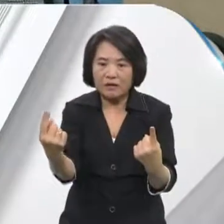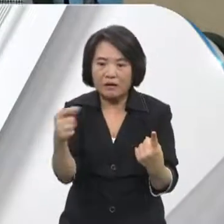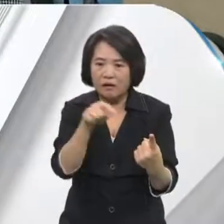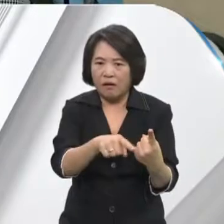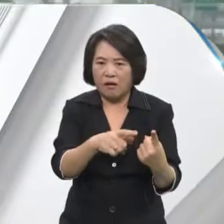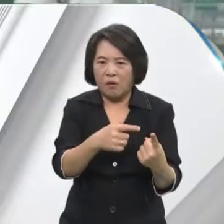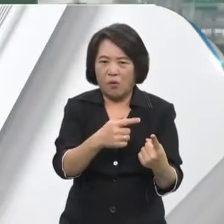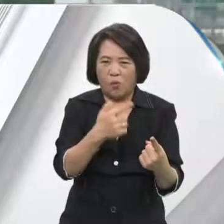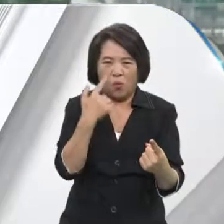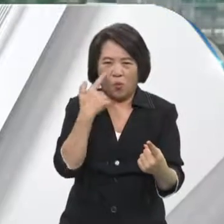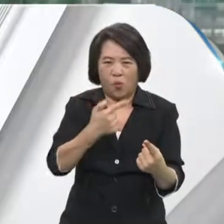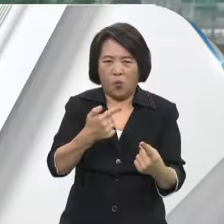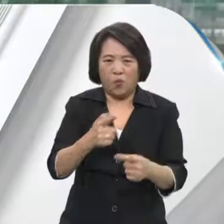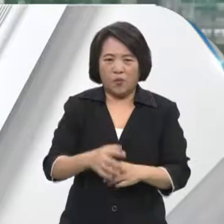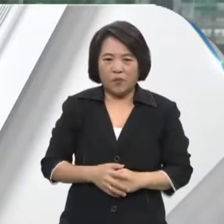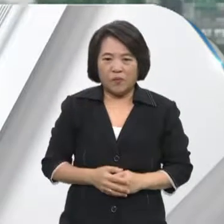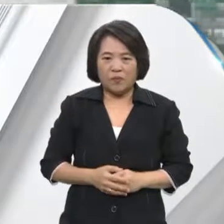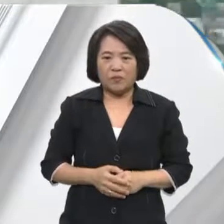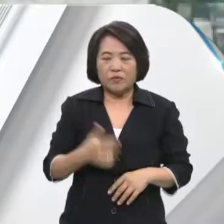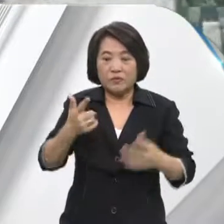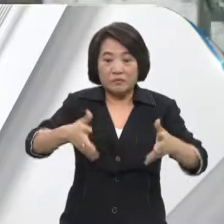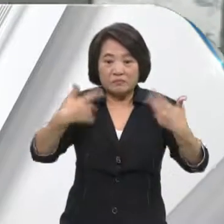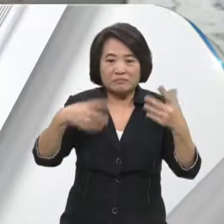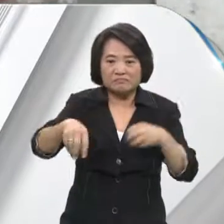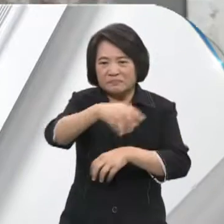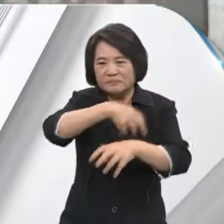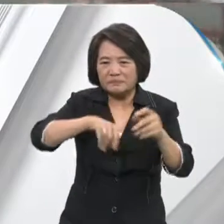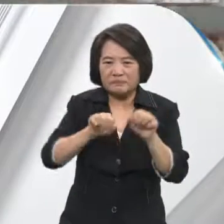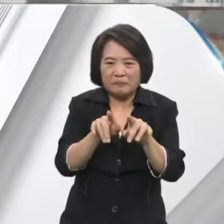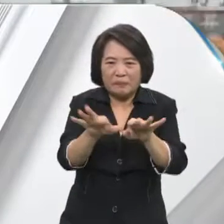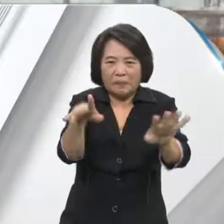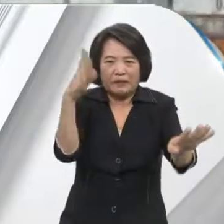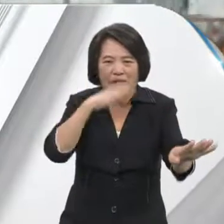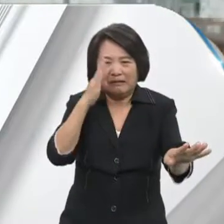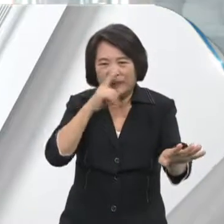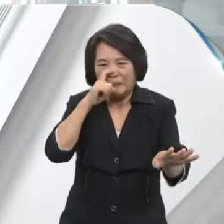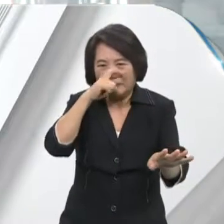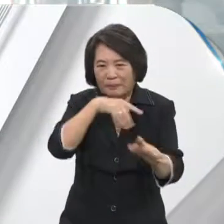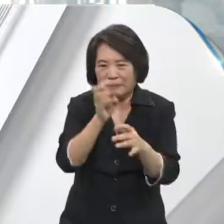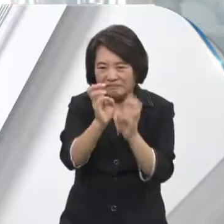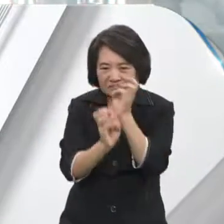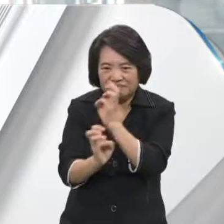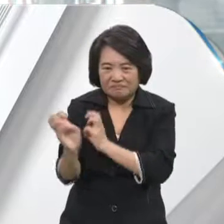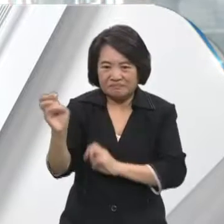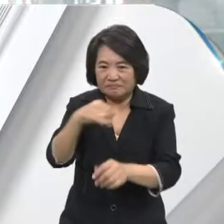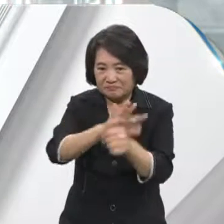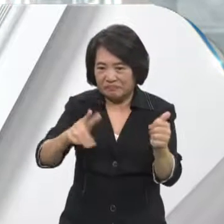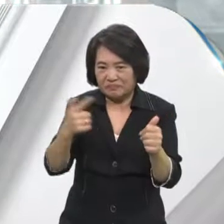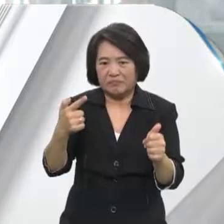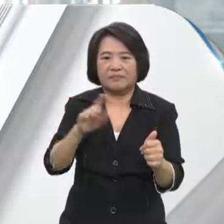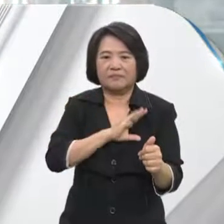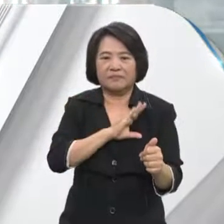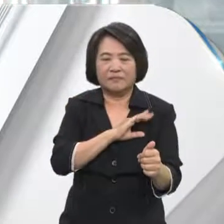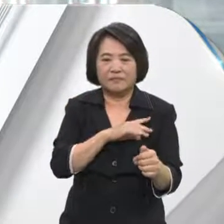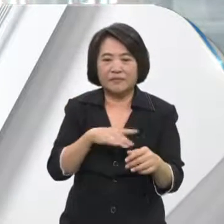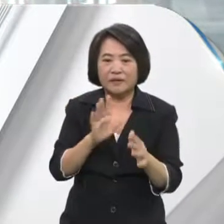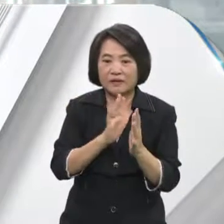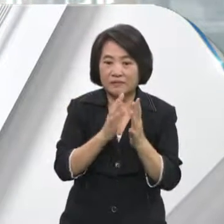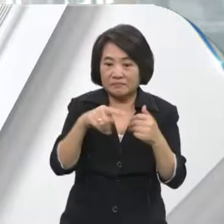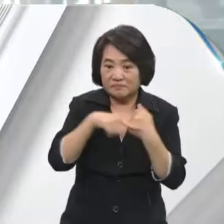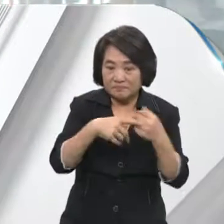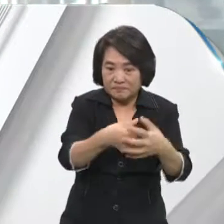童要来得多。 除了强定定位利用法律的影响，说明高污染产业对地方空气污染的影响，团队同